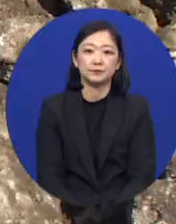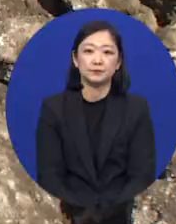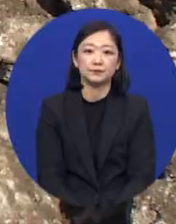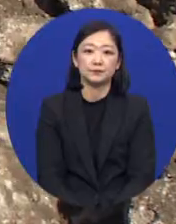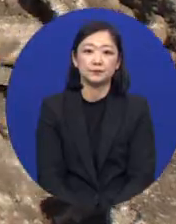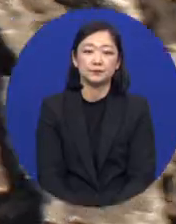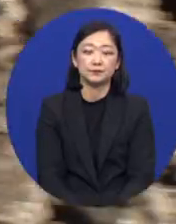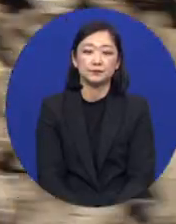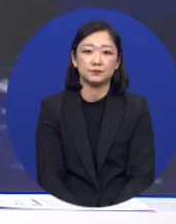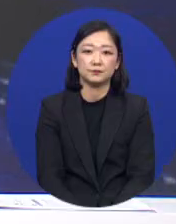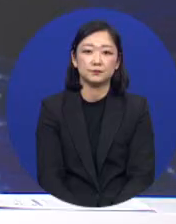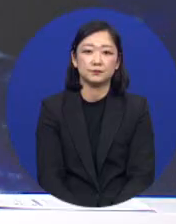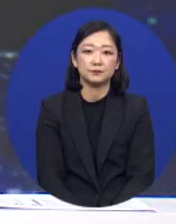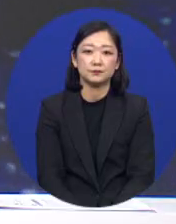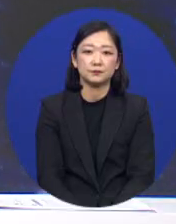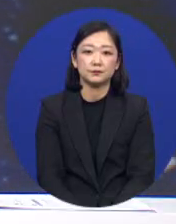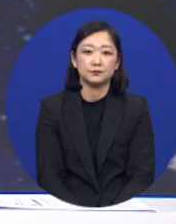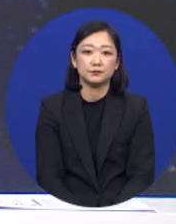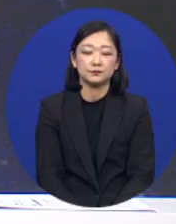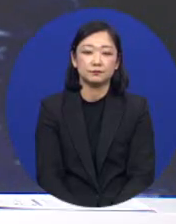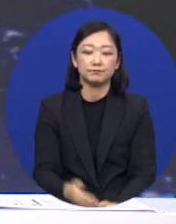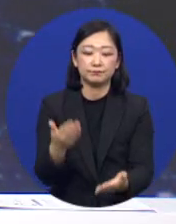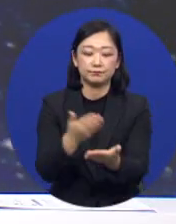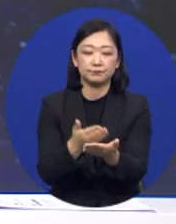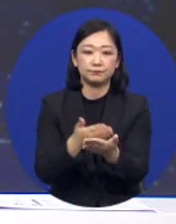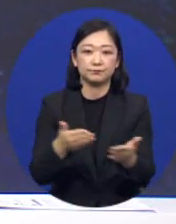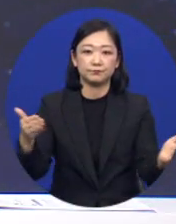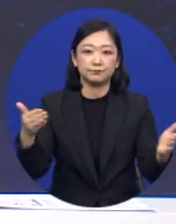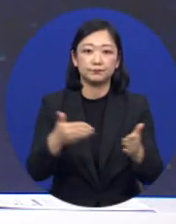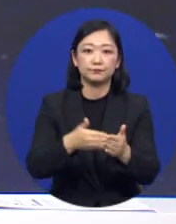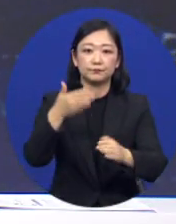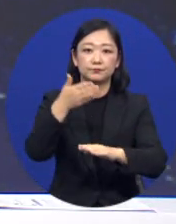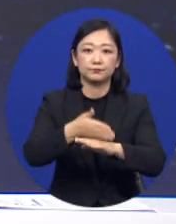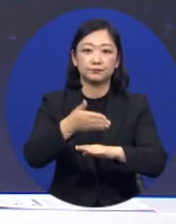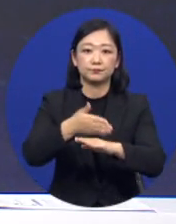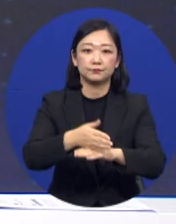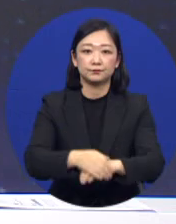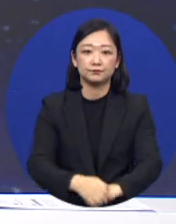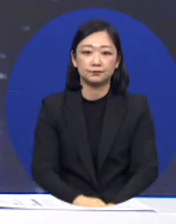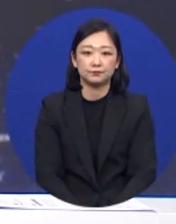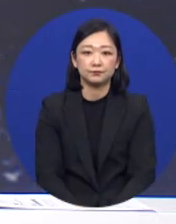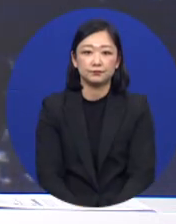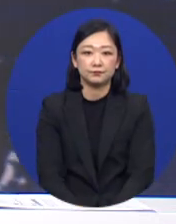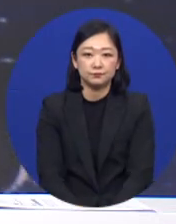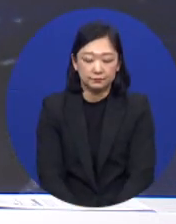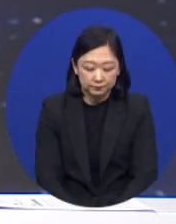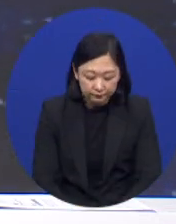뉴스데스크 제주를 마칩니다. 시청해주신 여러분 고맙습니다.